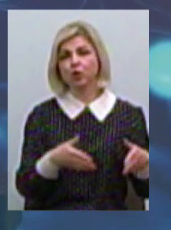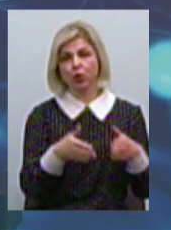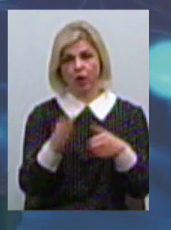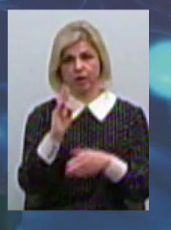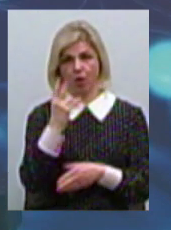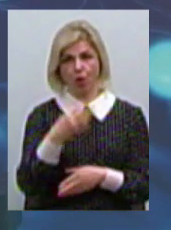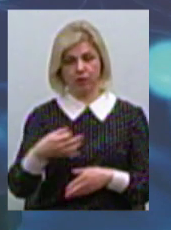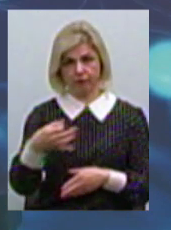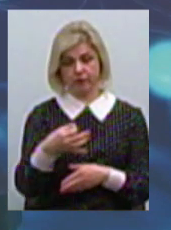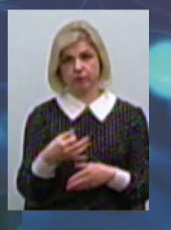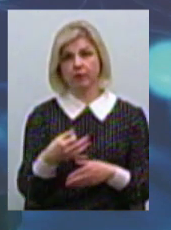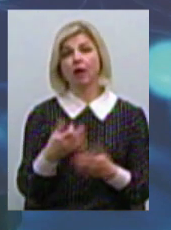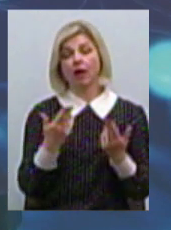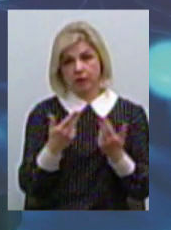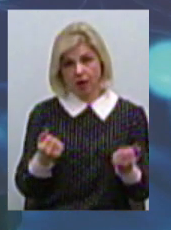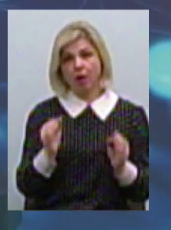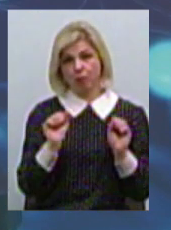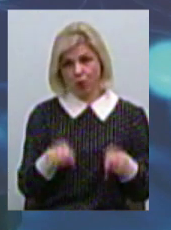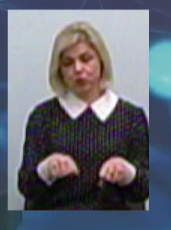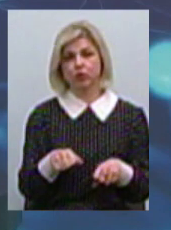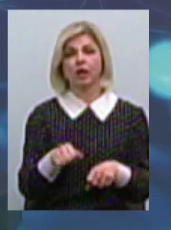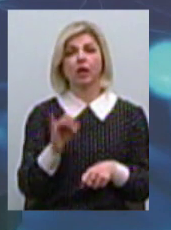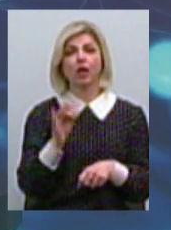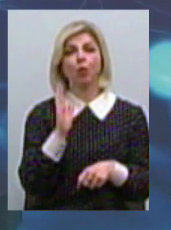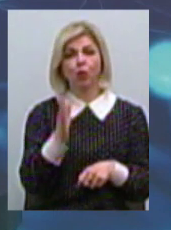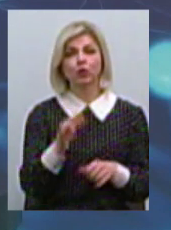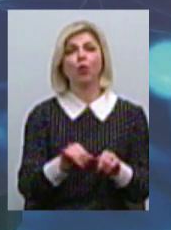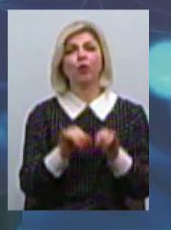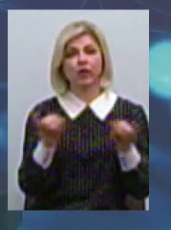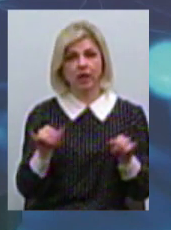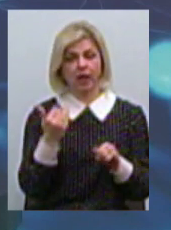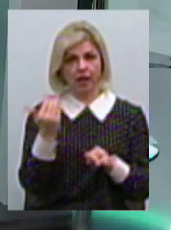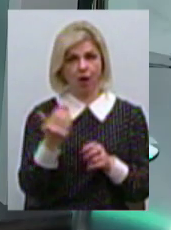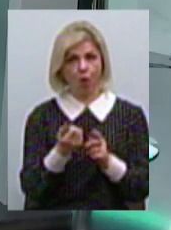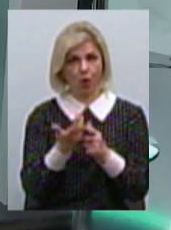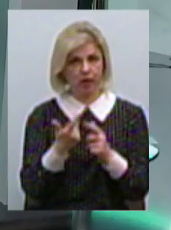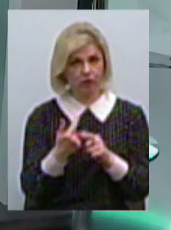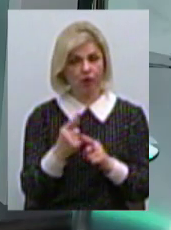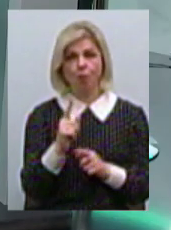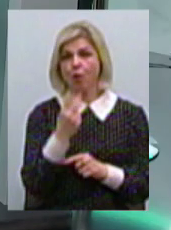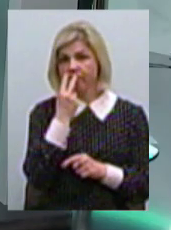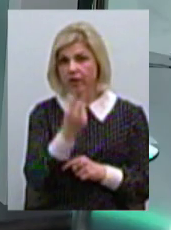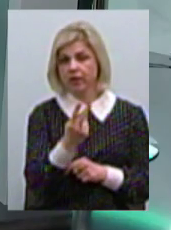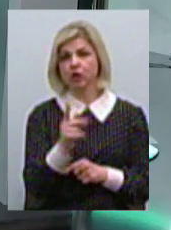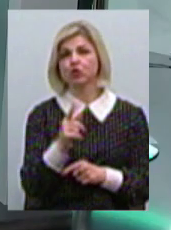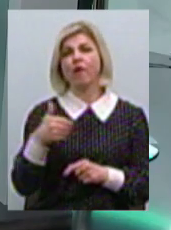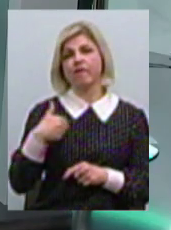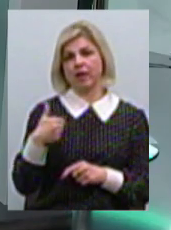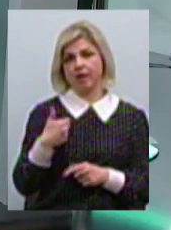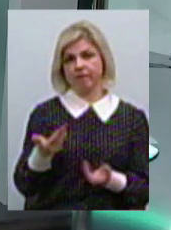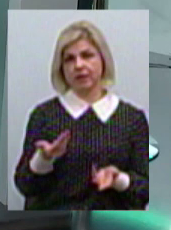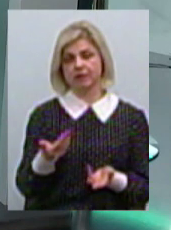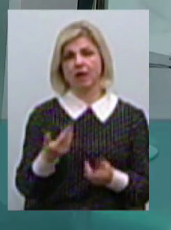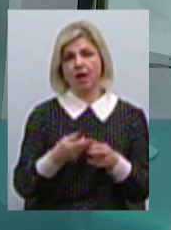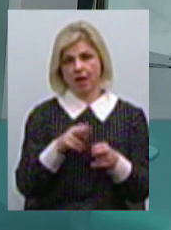Миколаївщини? Звісно, можуть бути. І більше того, ми будемо збільшувати їхню кількість, так як ми бачимо ефективність